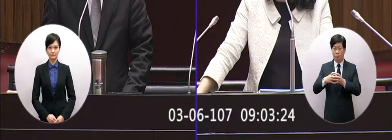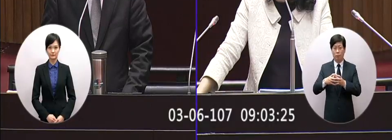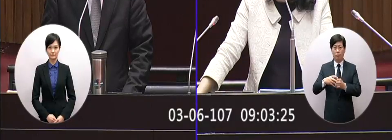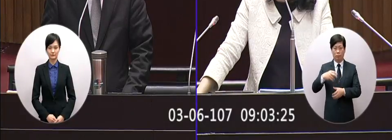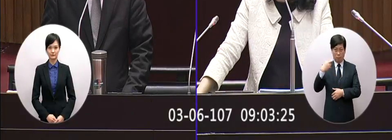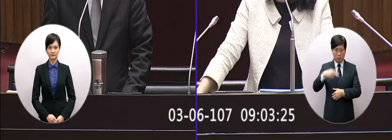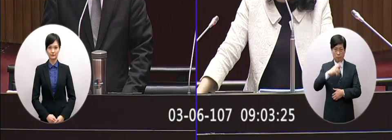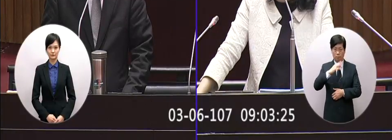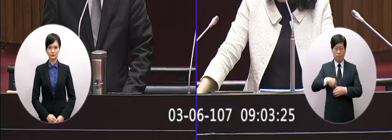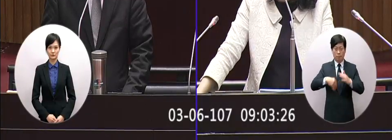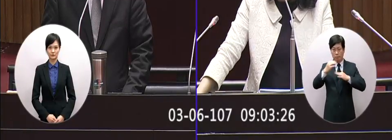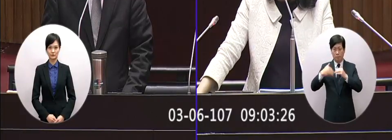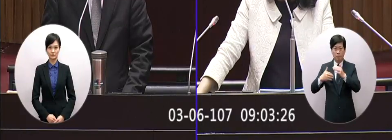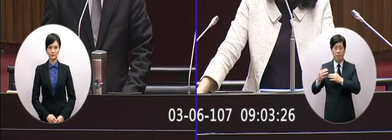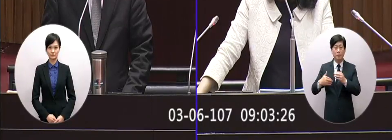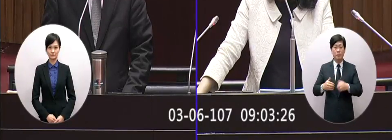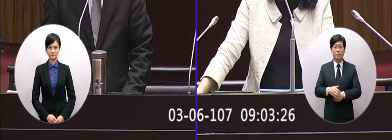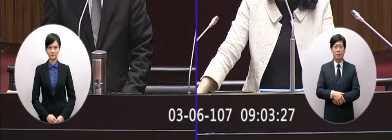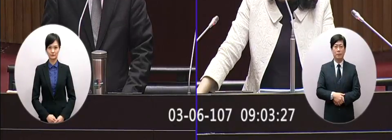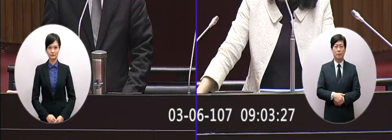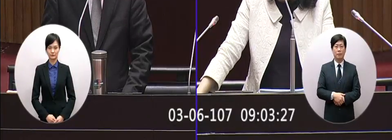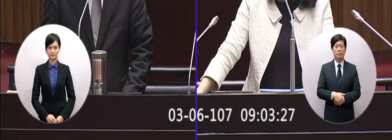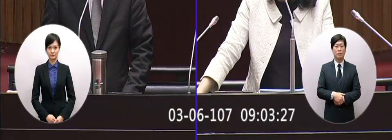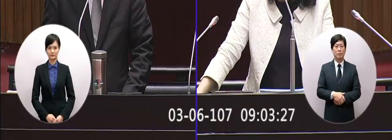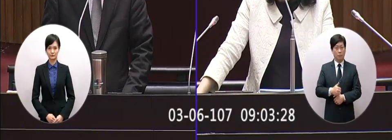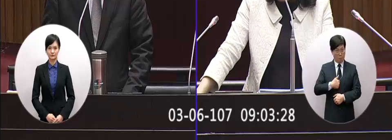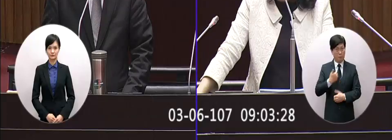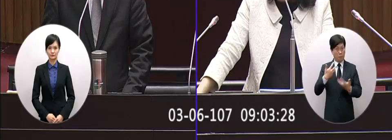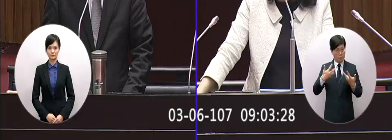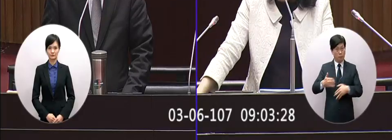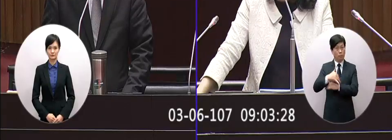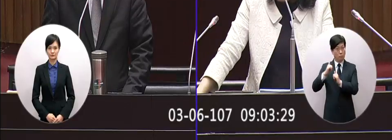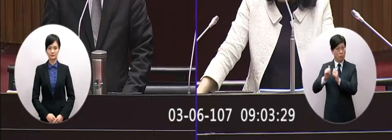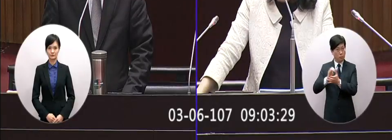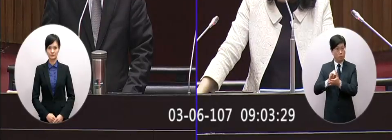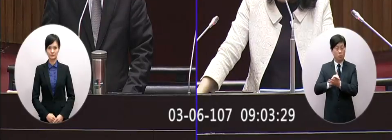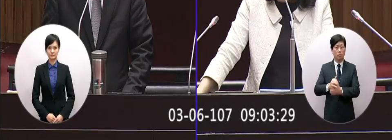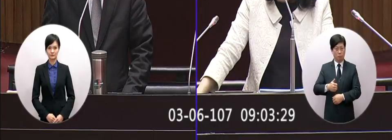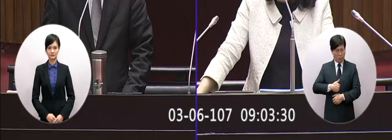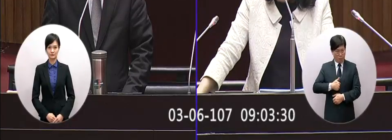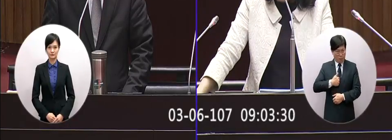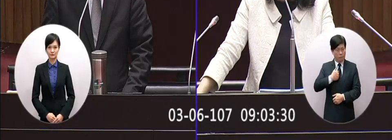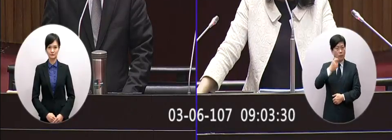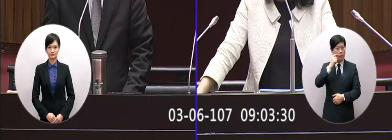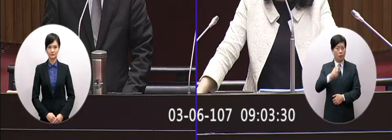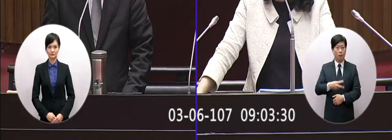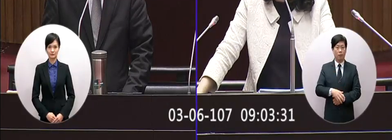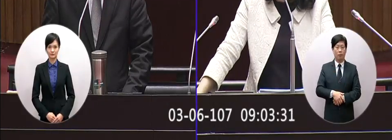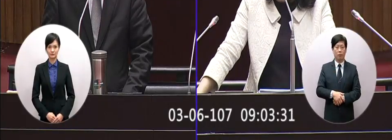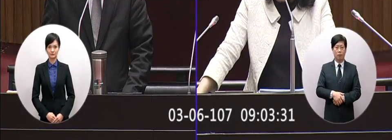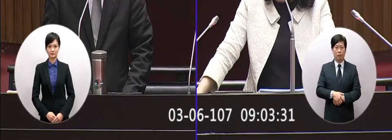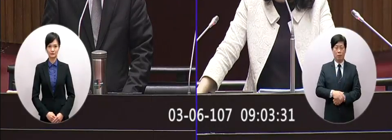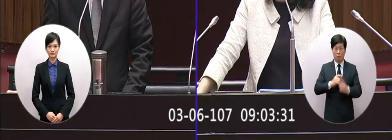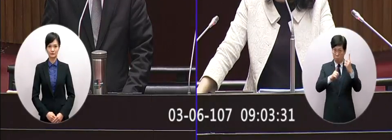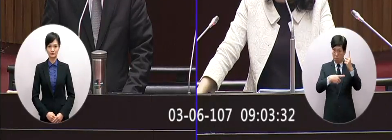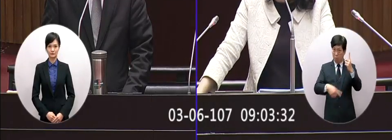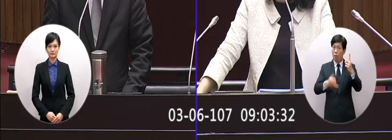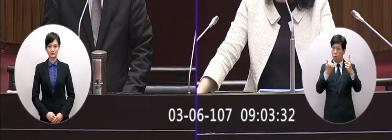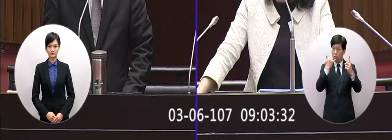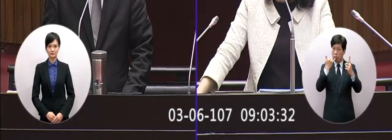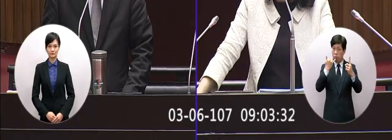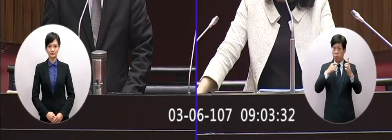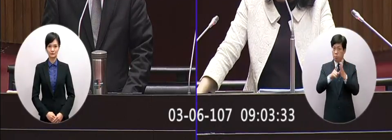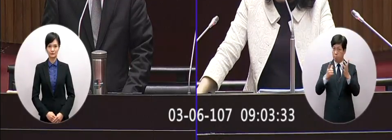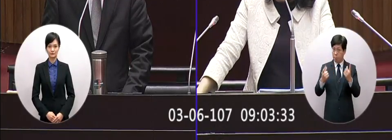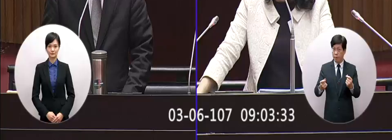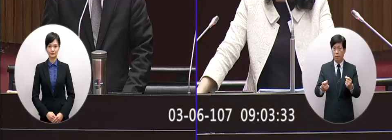有这个团队的合作，很多的地方的乡亲就是说，其实真的很难得有一个人可以同